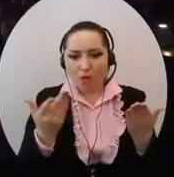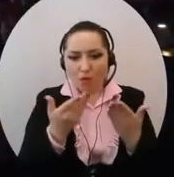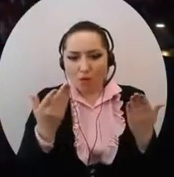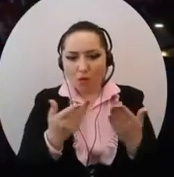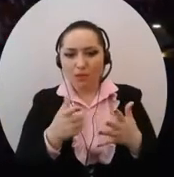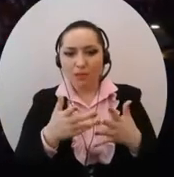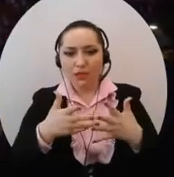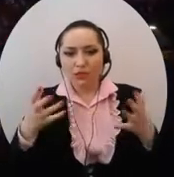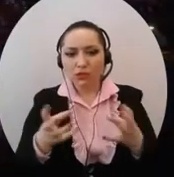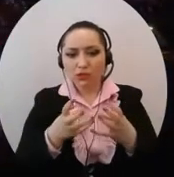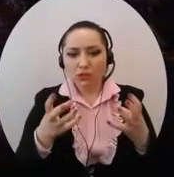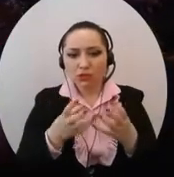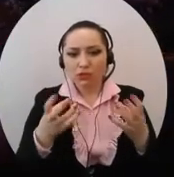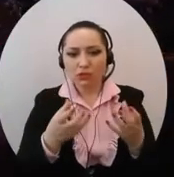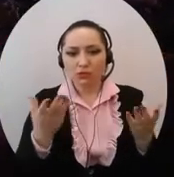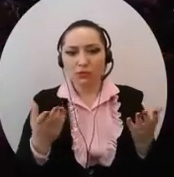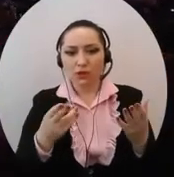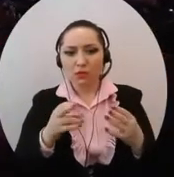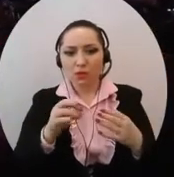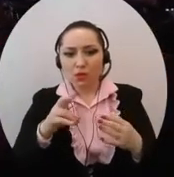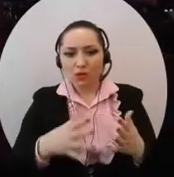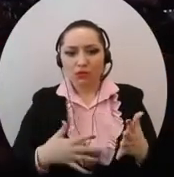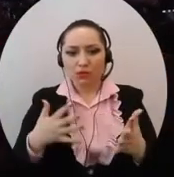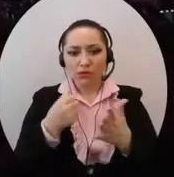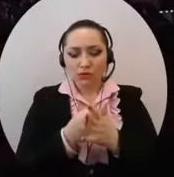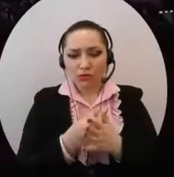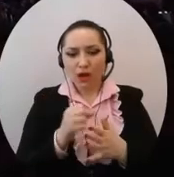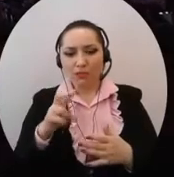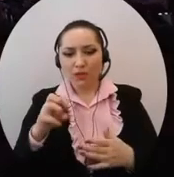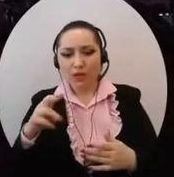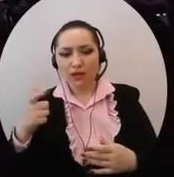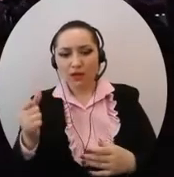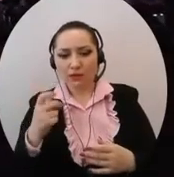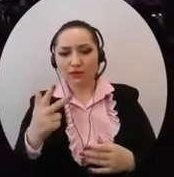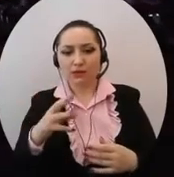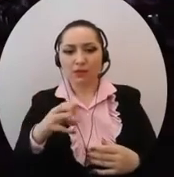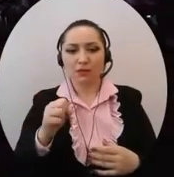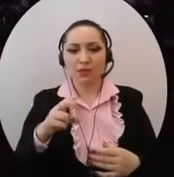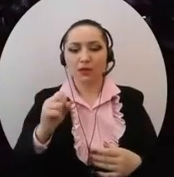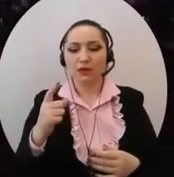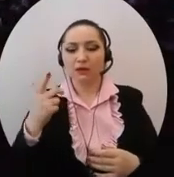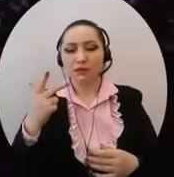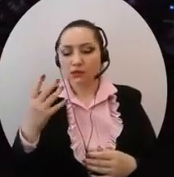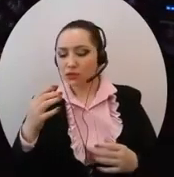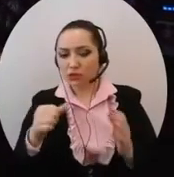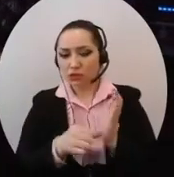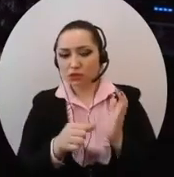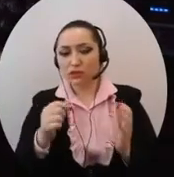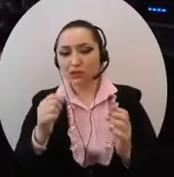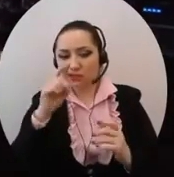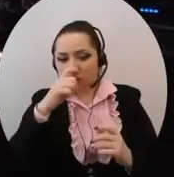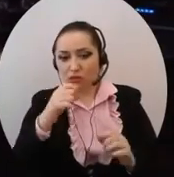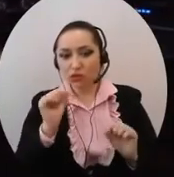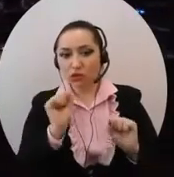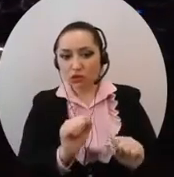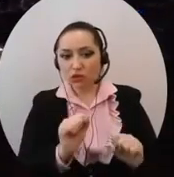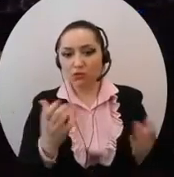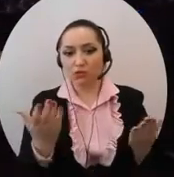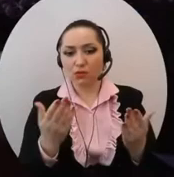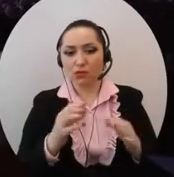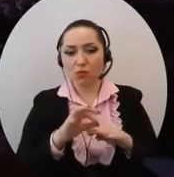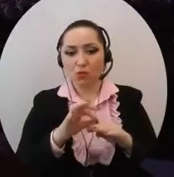содержанием полиненасыщенных омега-3 и омега-6 кислот, которые защищают нашу кожу, наши